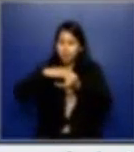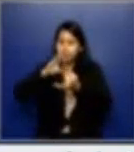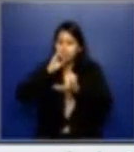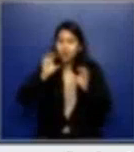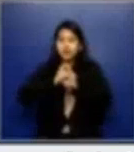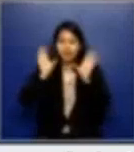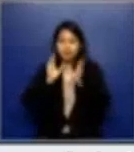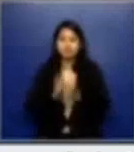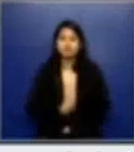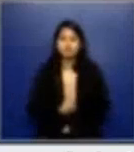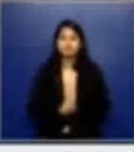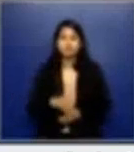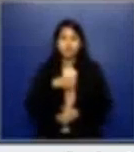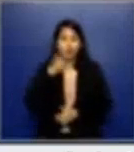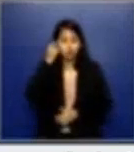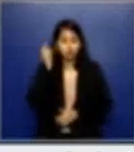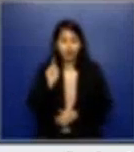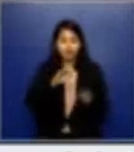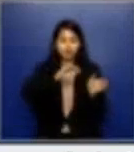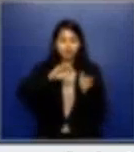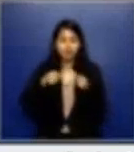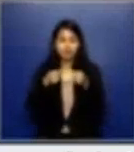รงนี้แล้วเขาอยากรู้อะไรอีกสไลด์แผ่นต่อไปครับ